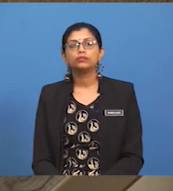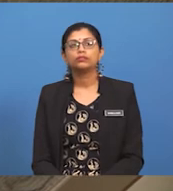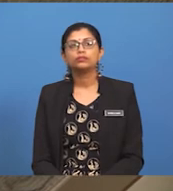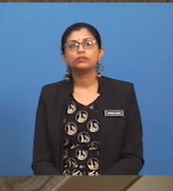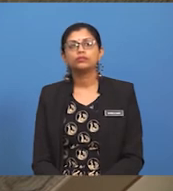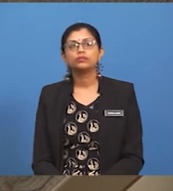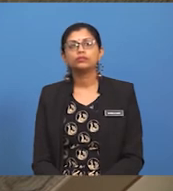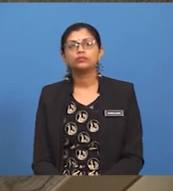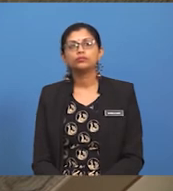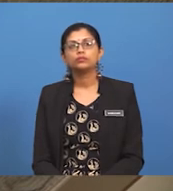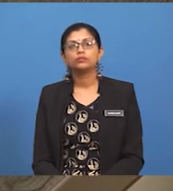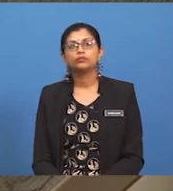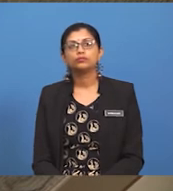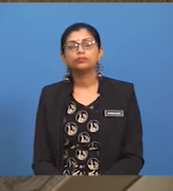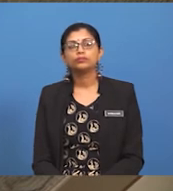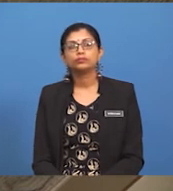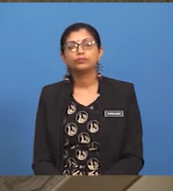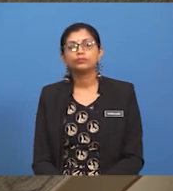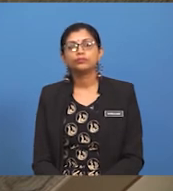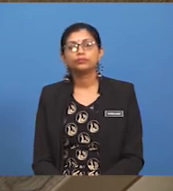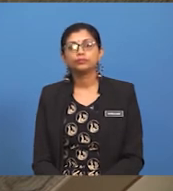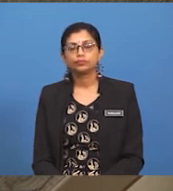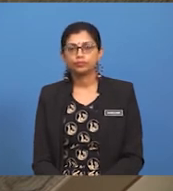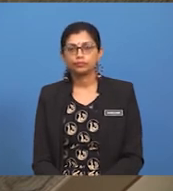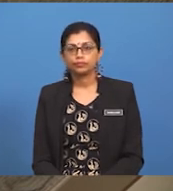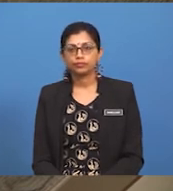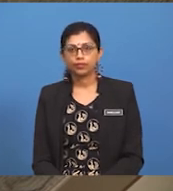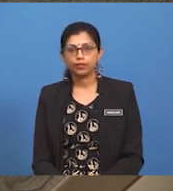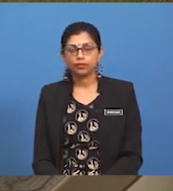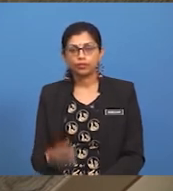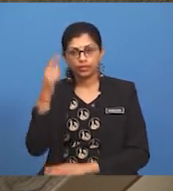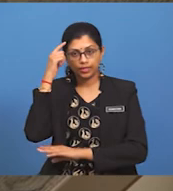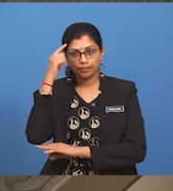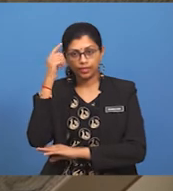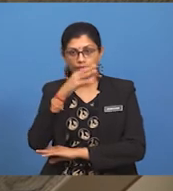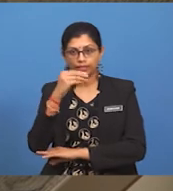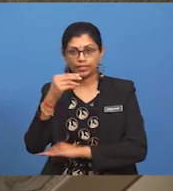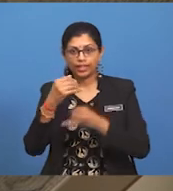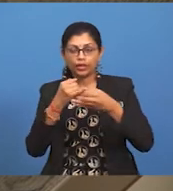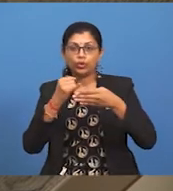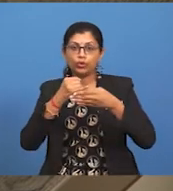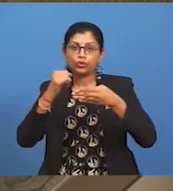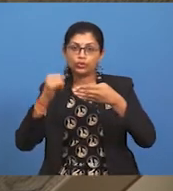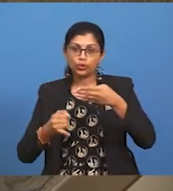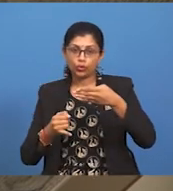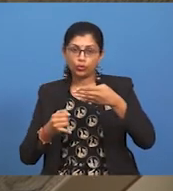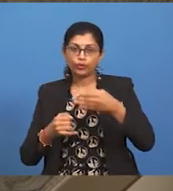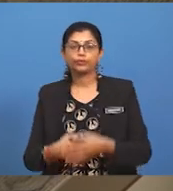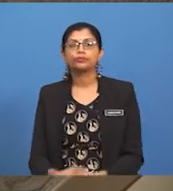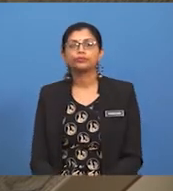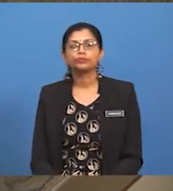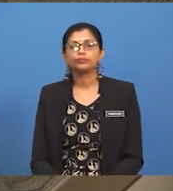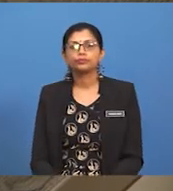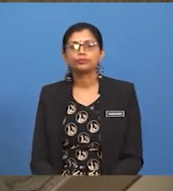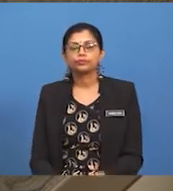Bentukkan semula kepala lengan dan hujung lengan. Tekap pola baru,